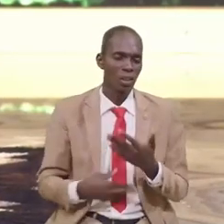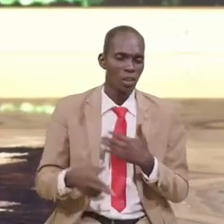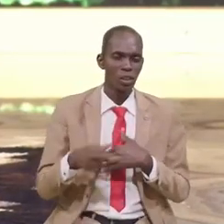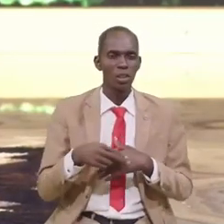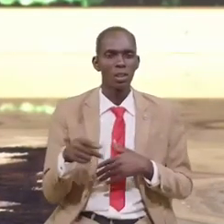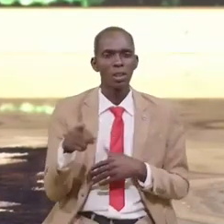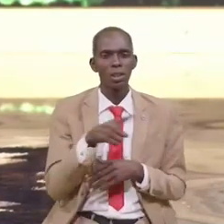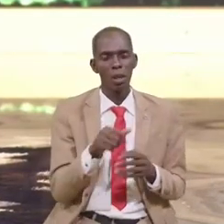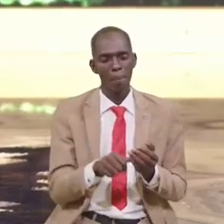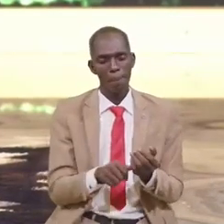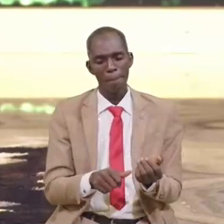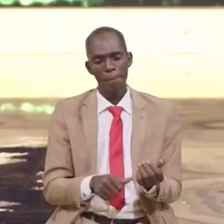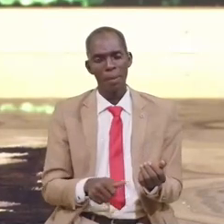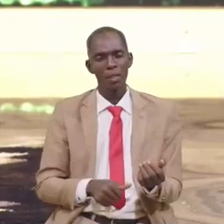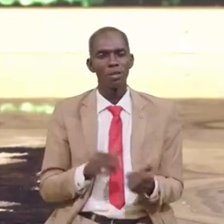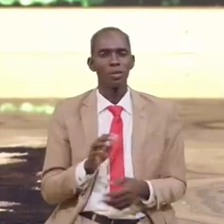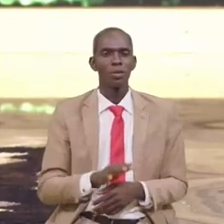22.